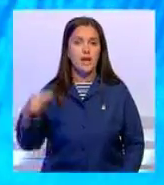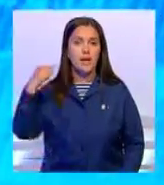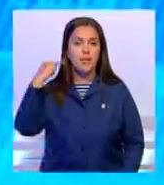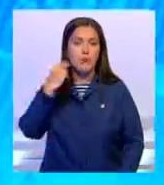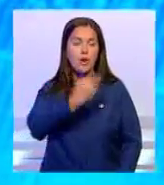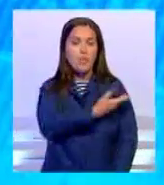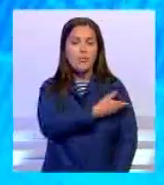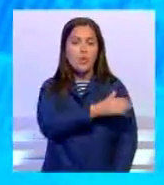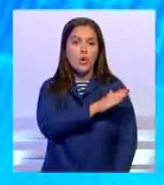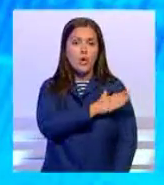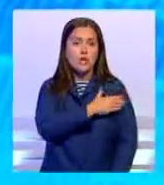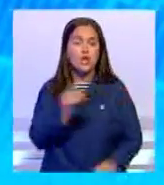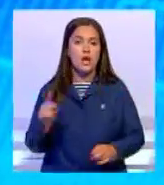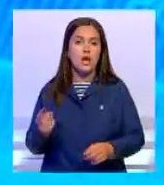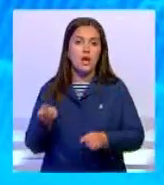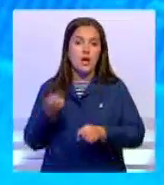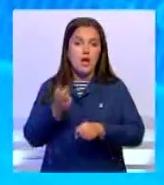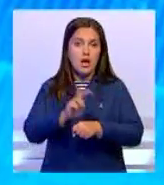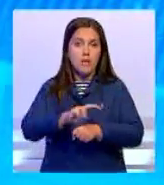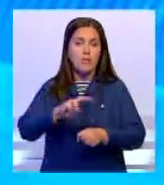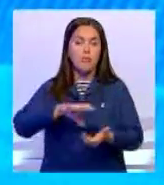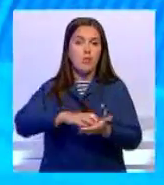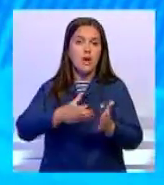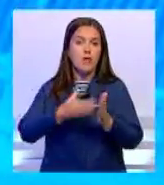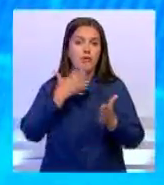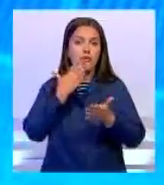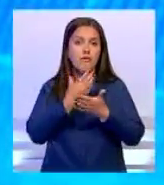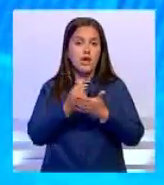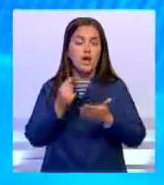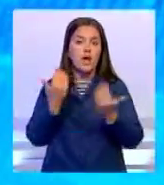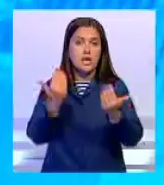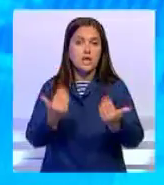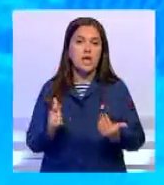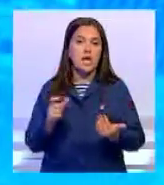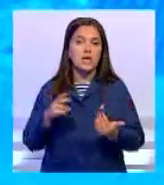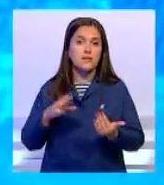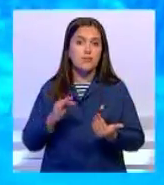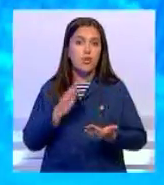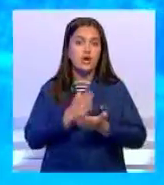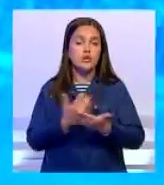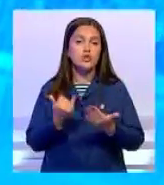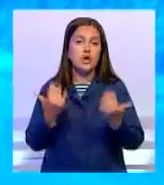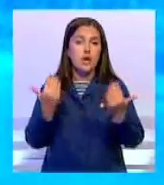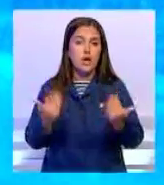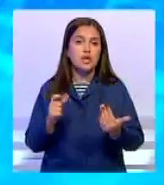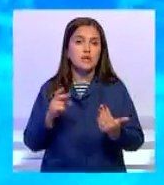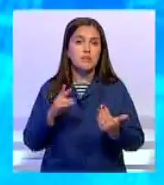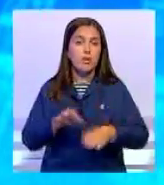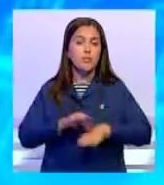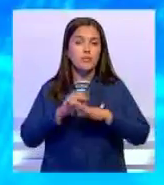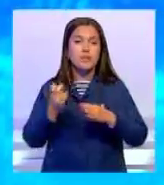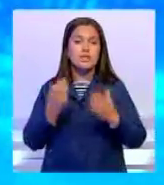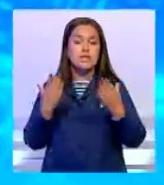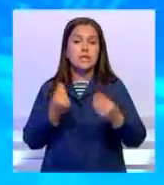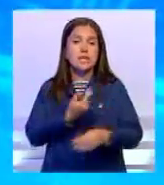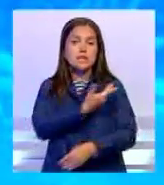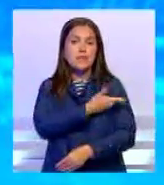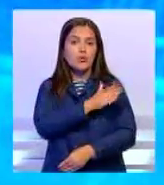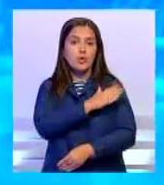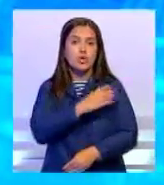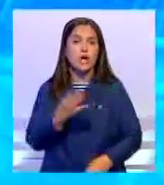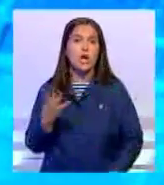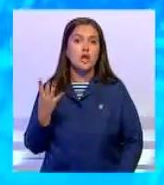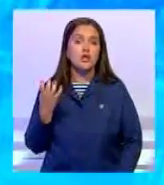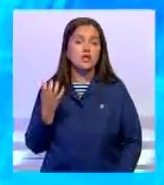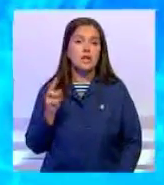Президент Польши Анджей Дуда посетил павильон своей страны в рамках визита в Казахстан. Сегодня на территории выставки «Экспо» проходит Национальный